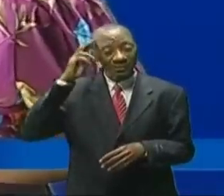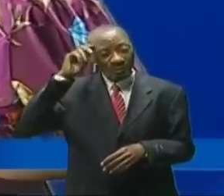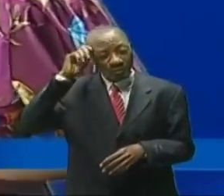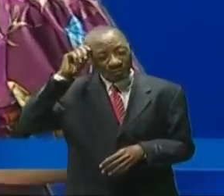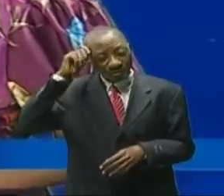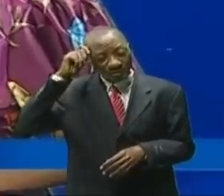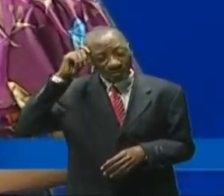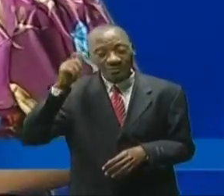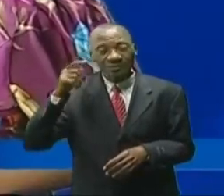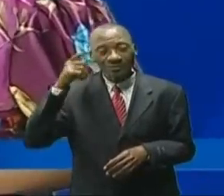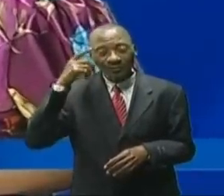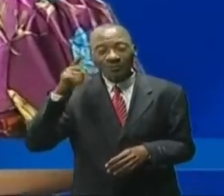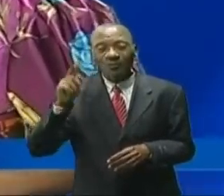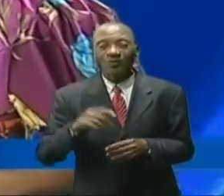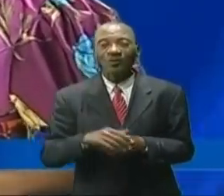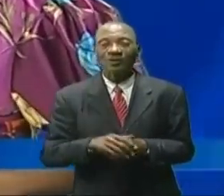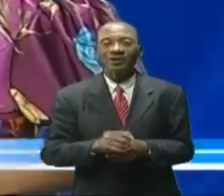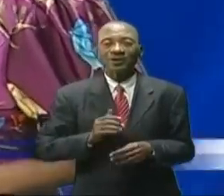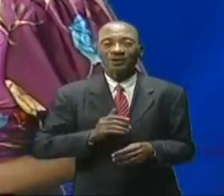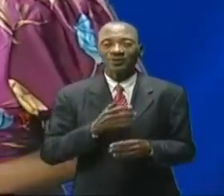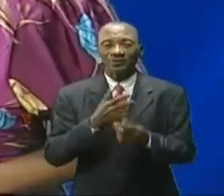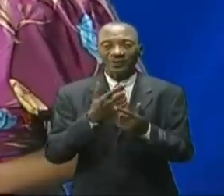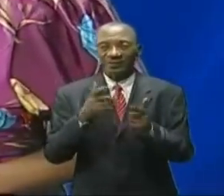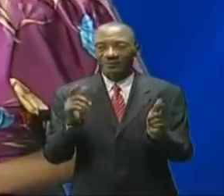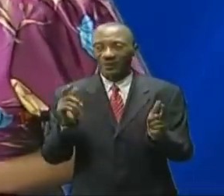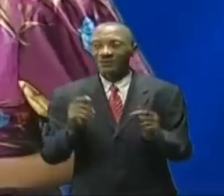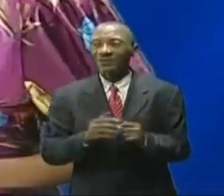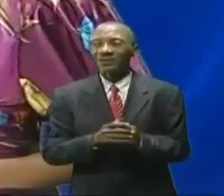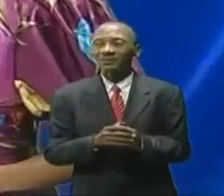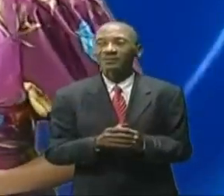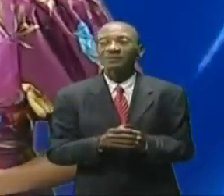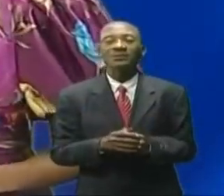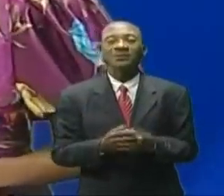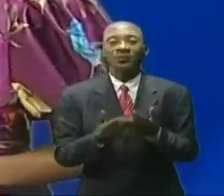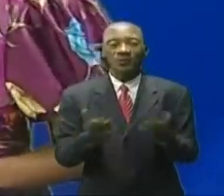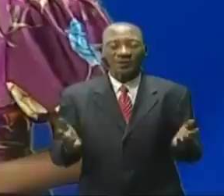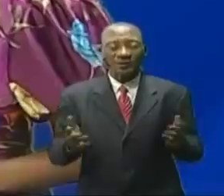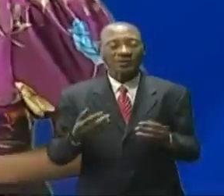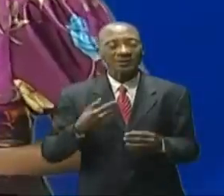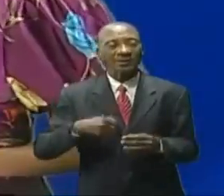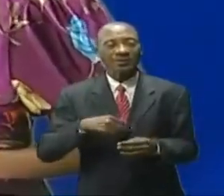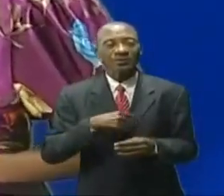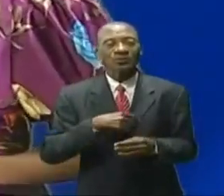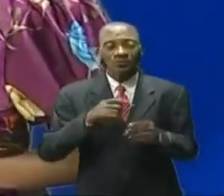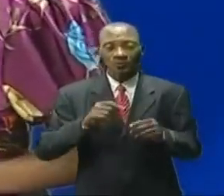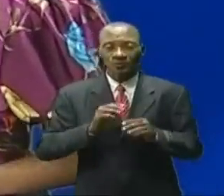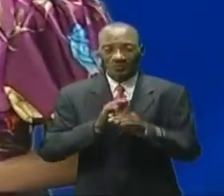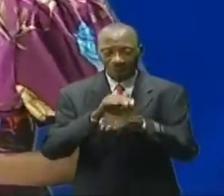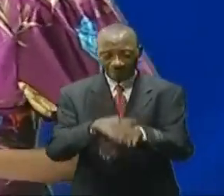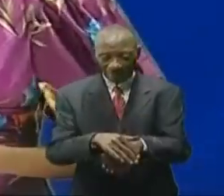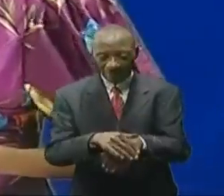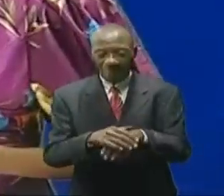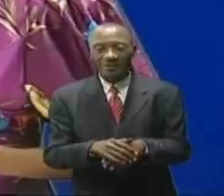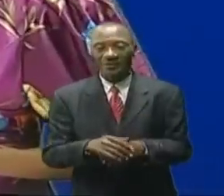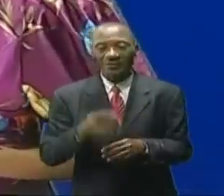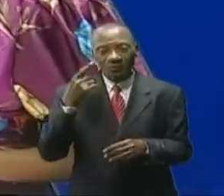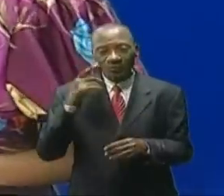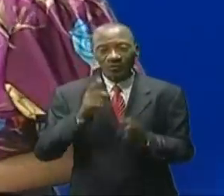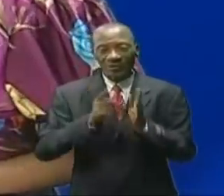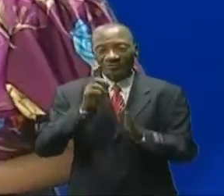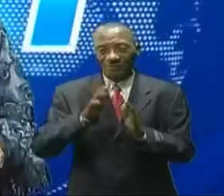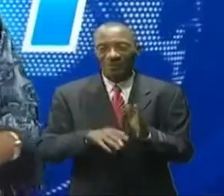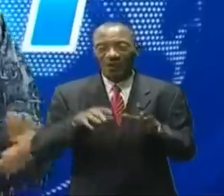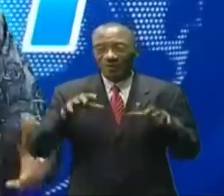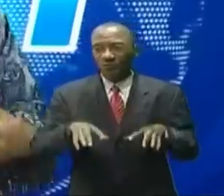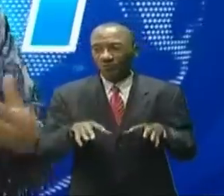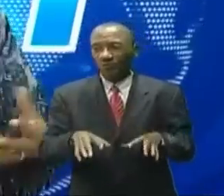qui m'a beaucoup inspiré dans son amour pour le Congo. Et donc les inspirations sont diverses et elles viennent particulièrement de tout ça. Et